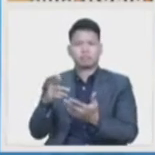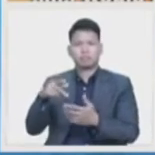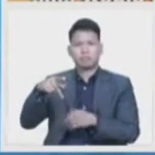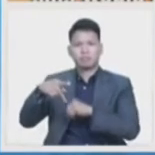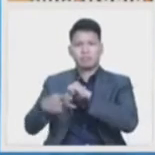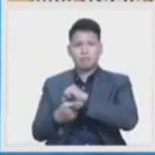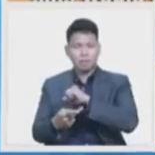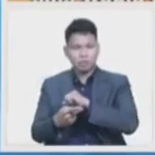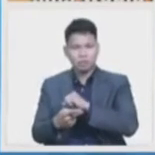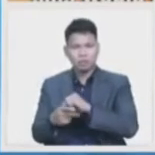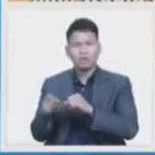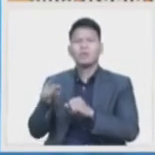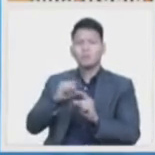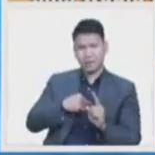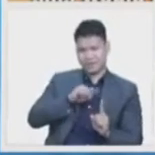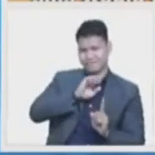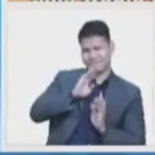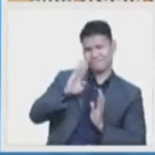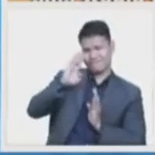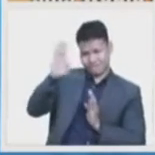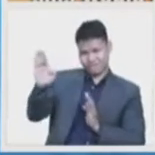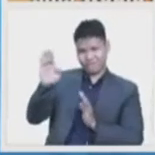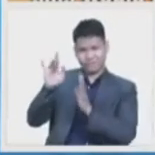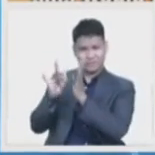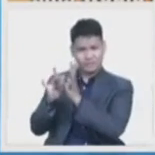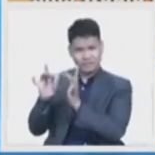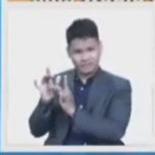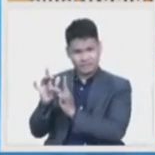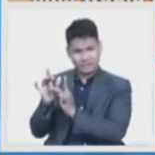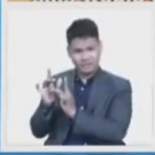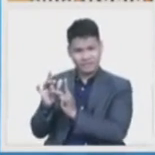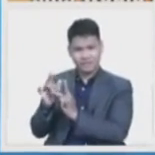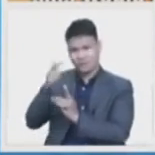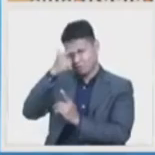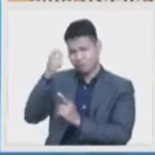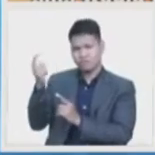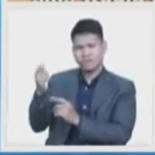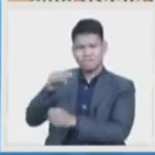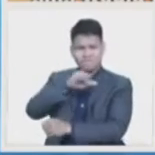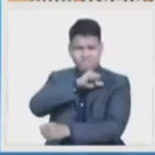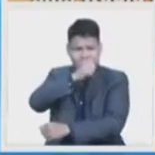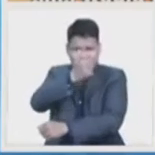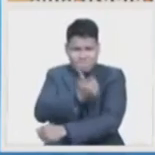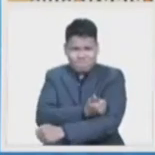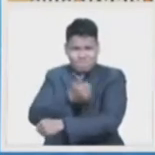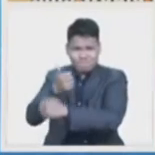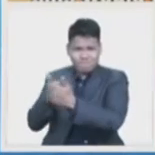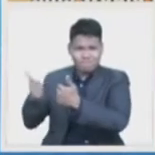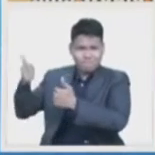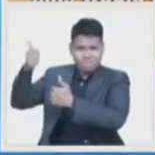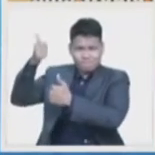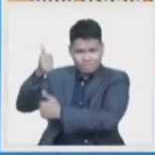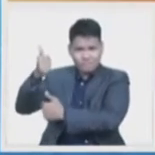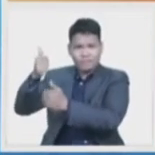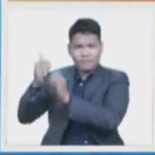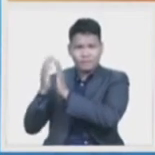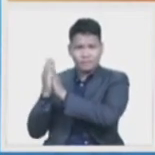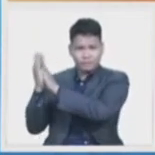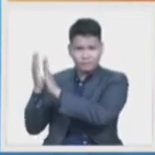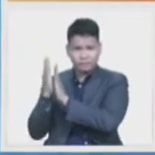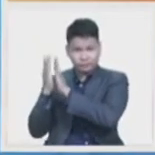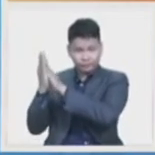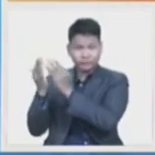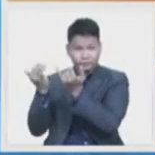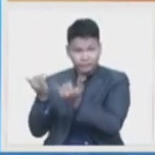kita kapasayloan sa atong sala. Kaya nga naman, siya ang labawong saserdote karon sa langit. And He only can